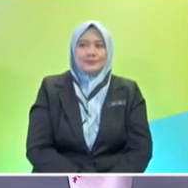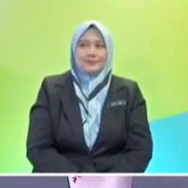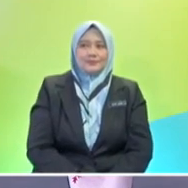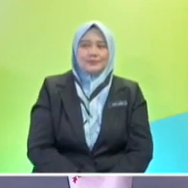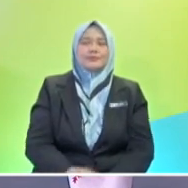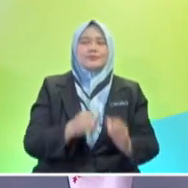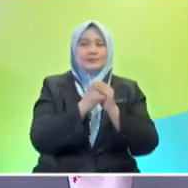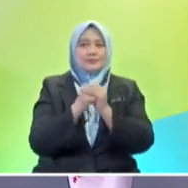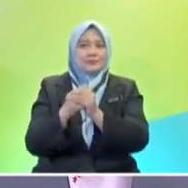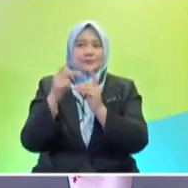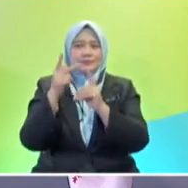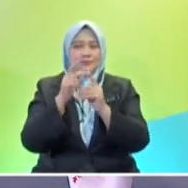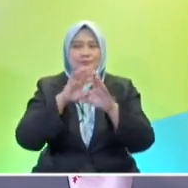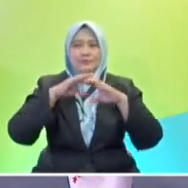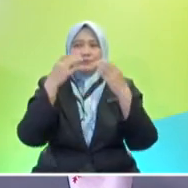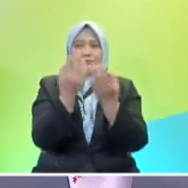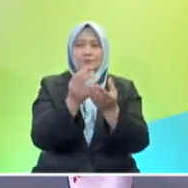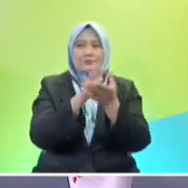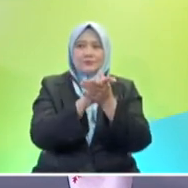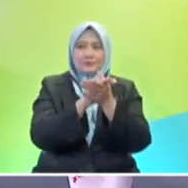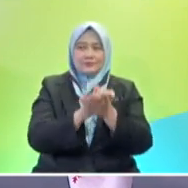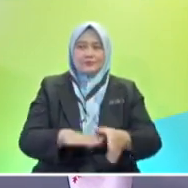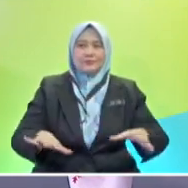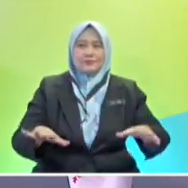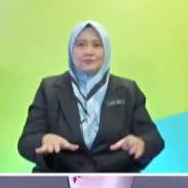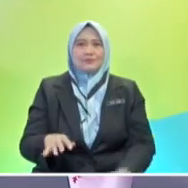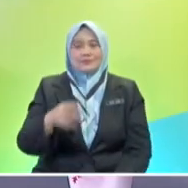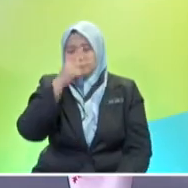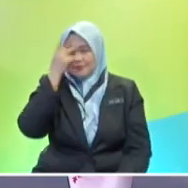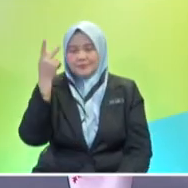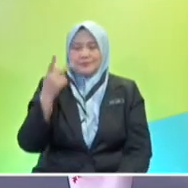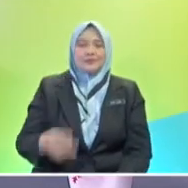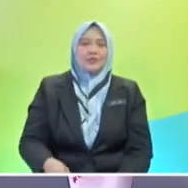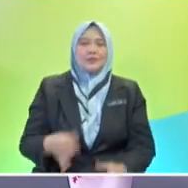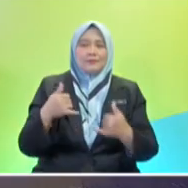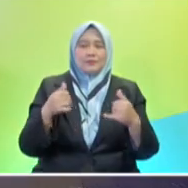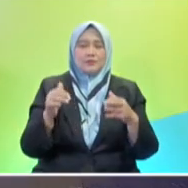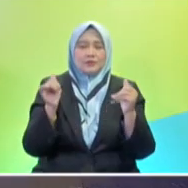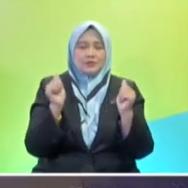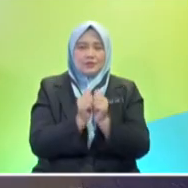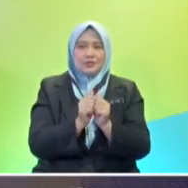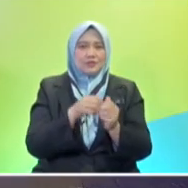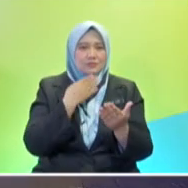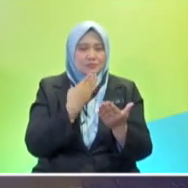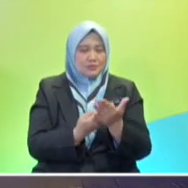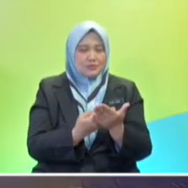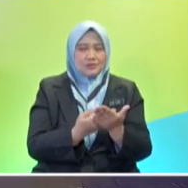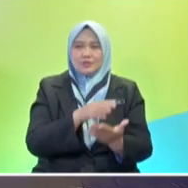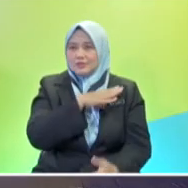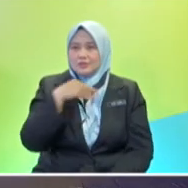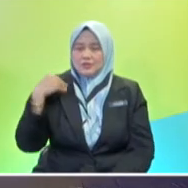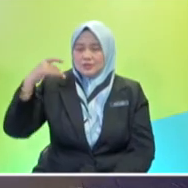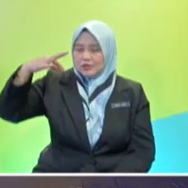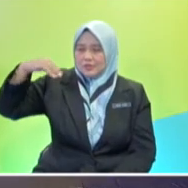kumpulan Selamat kerana bermain dengan baik sekali, yeah, dalam permainan ini. Mereka dapat mengeja dengan tepat semua